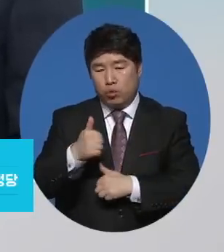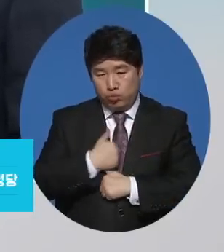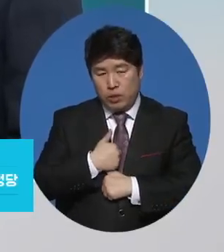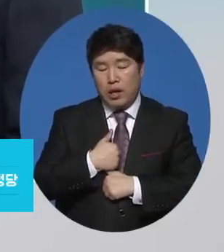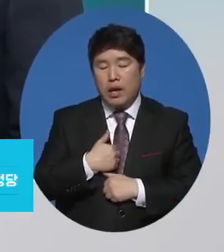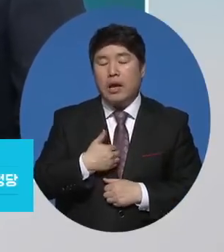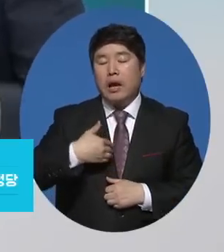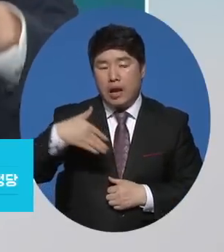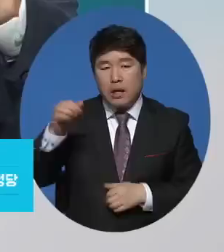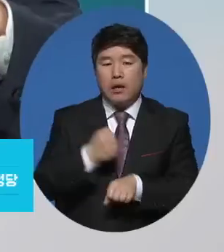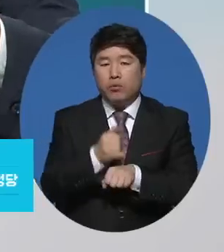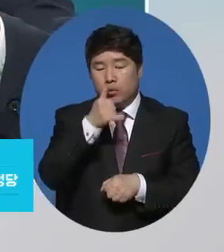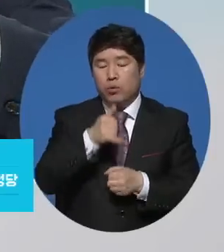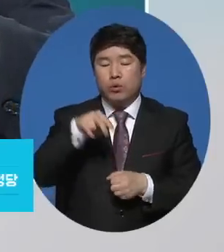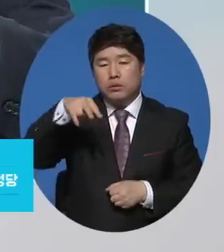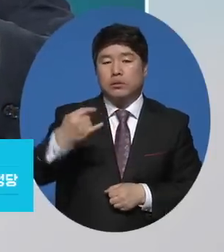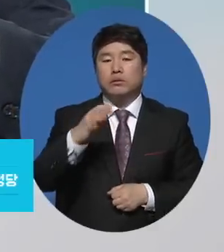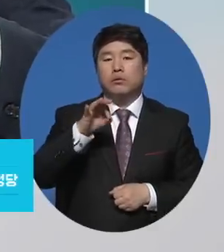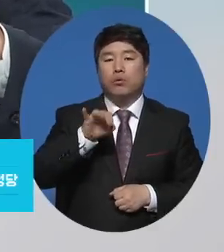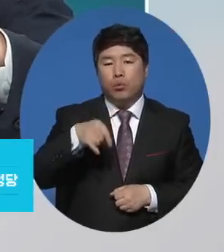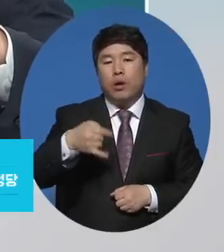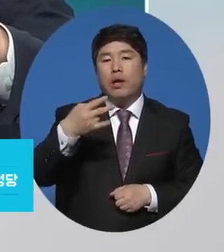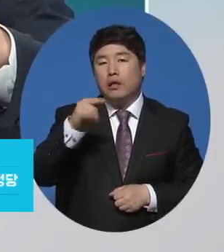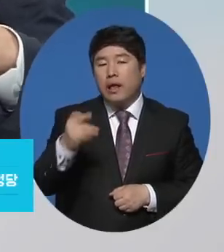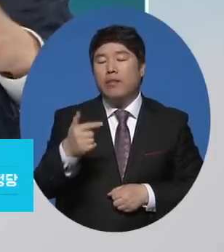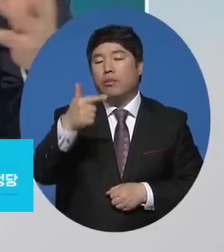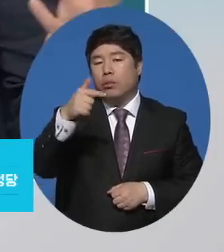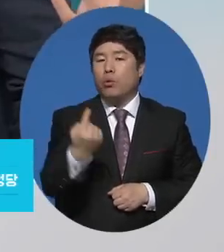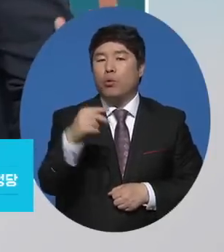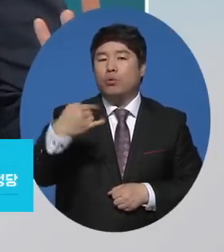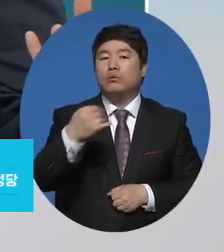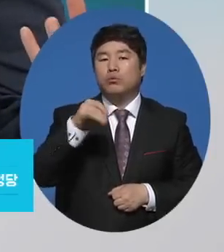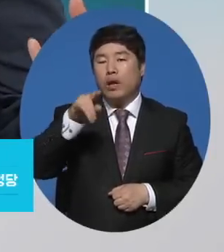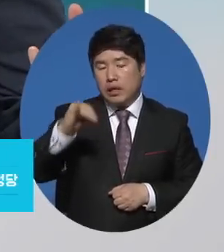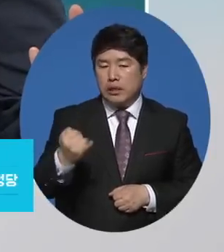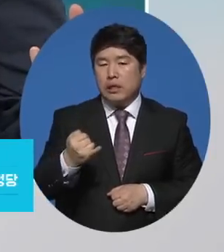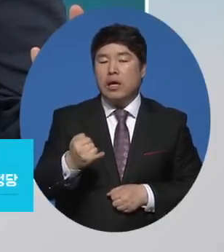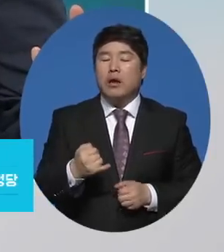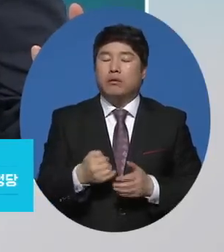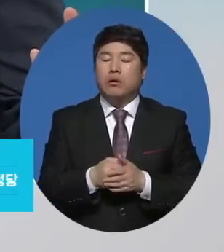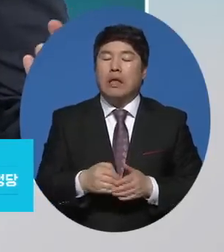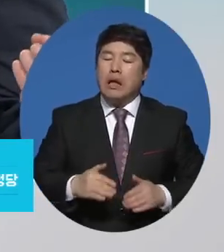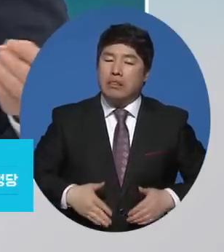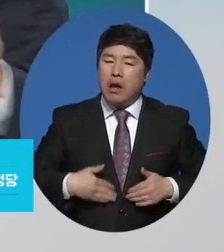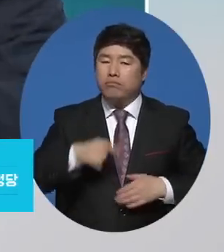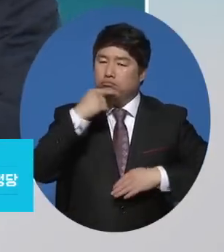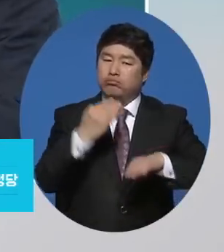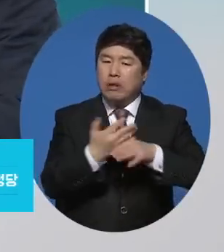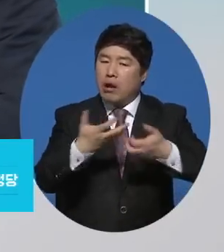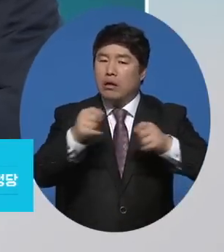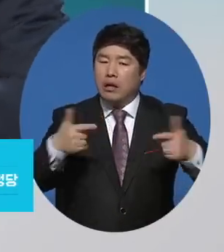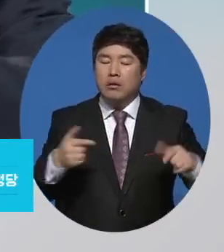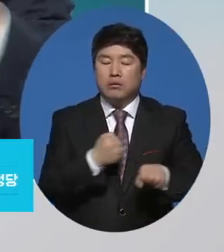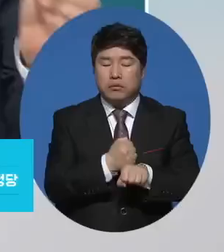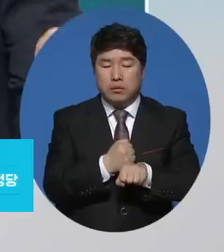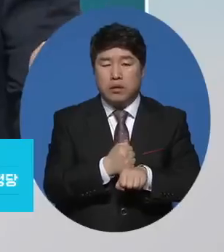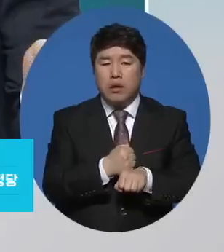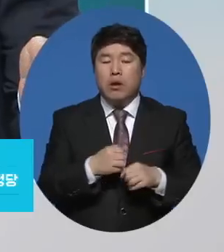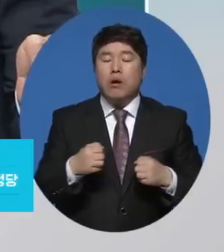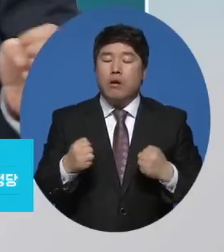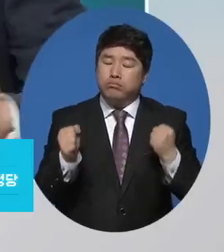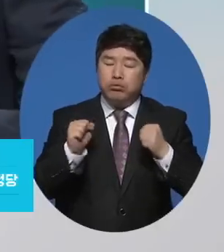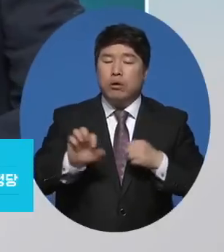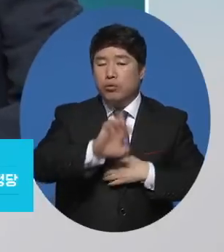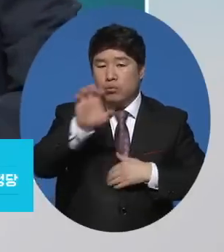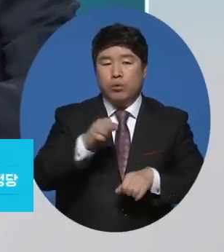노르웨이나 우리같이 남북이 이렇게 대치된 상황도 아닌 그런 북유럽 국가들도 지금 모병제 하다가 다시 징병제로